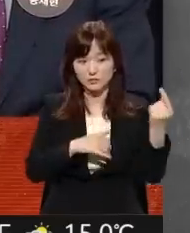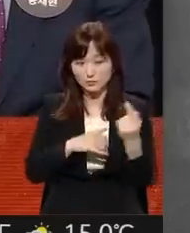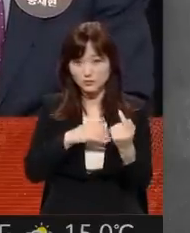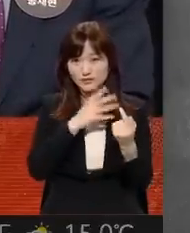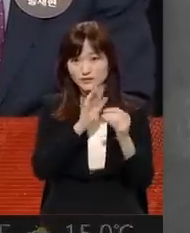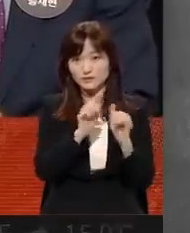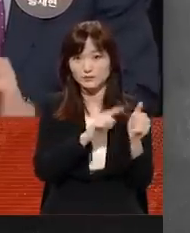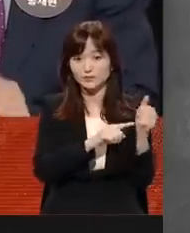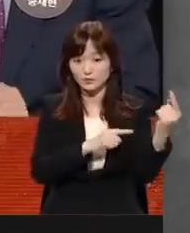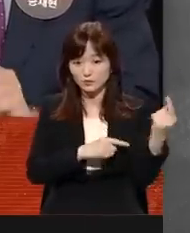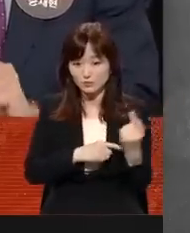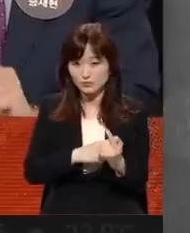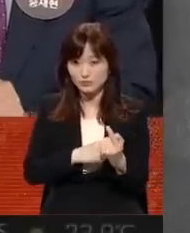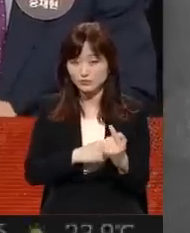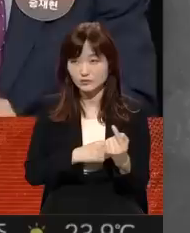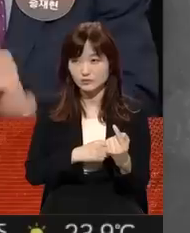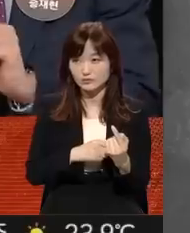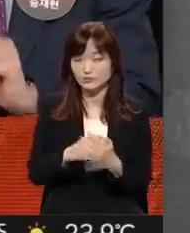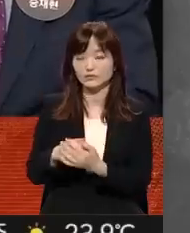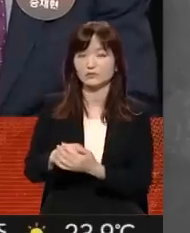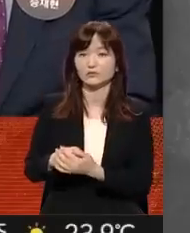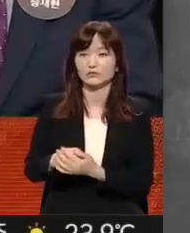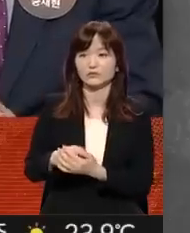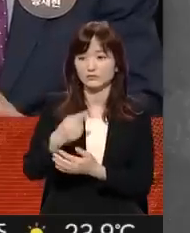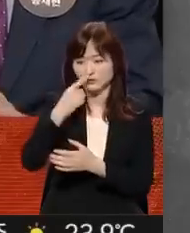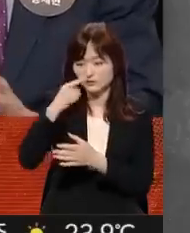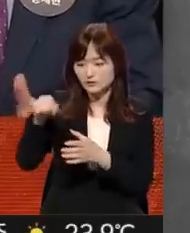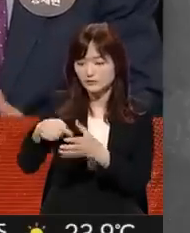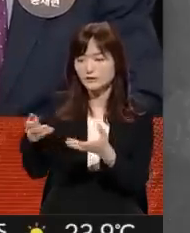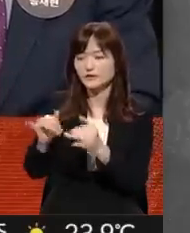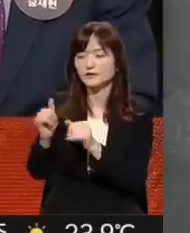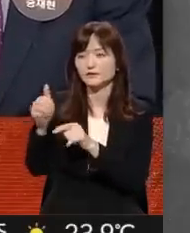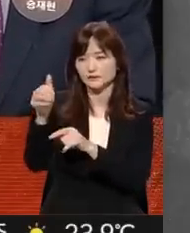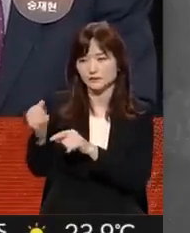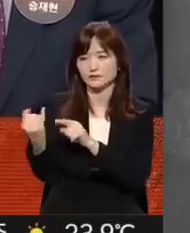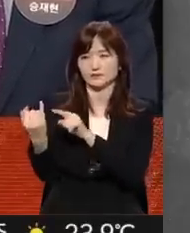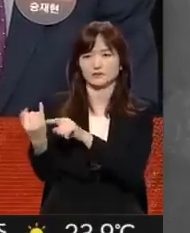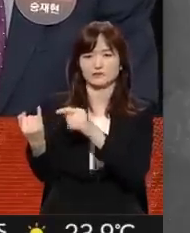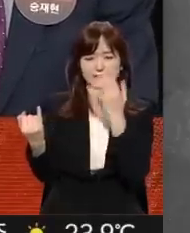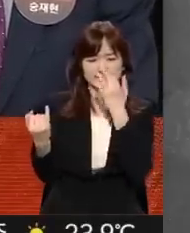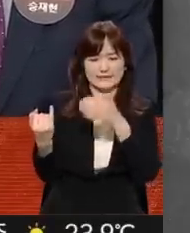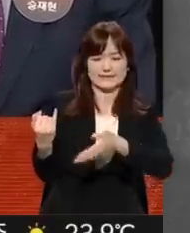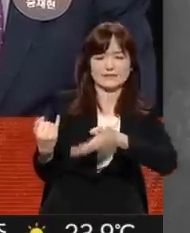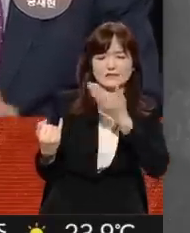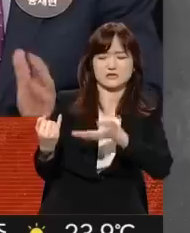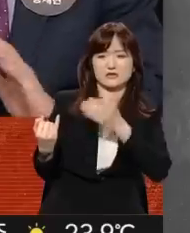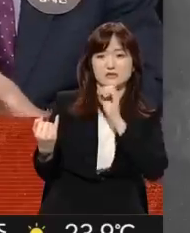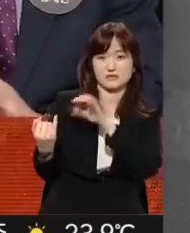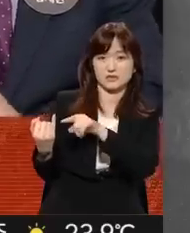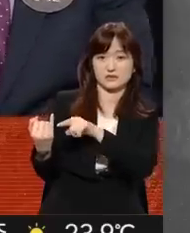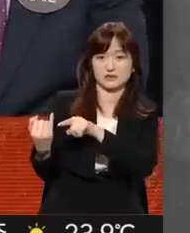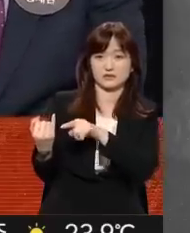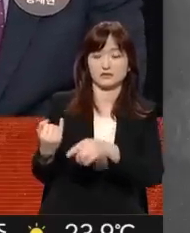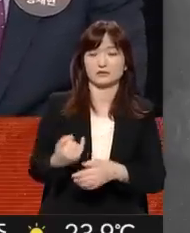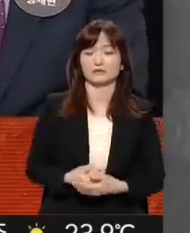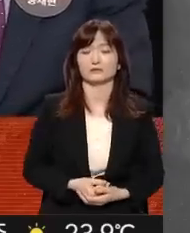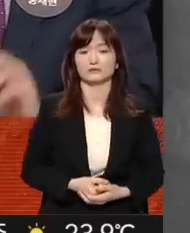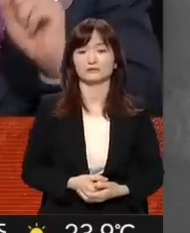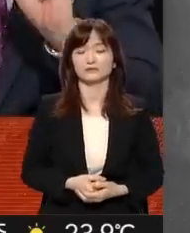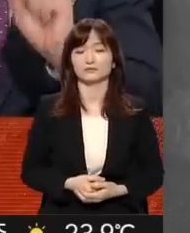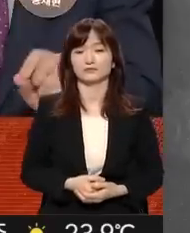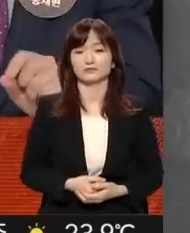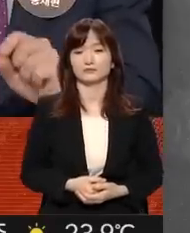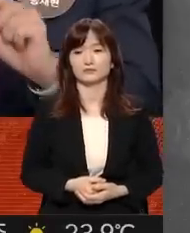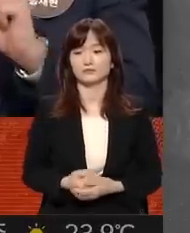그 저 카페에서 주위 카페에서 일하고 있는 사장님에게 여러 가지 성희롱적인 이야기를 했다는 거예요. 방금 우리 앵커가